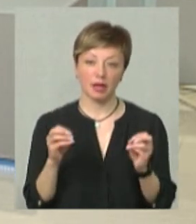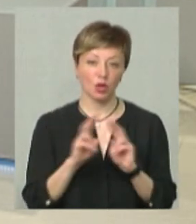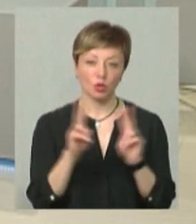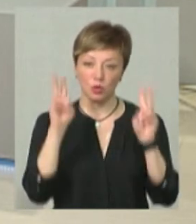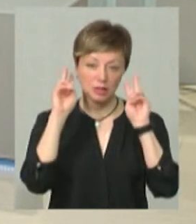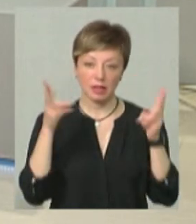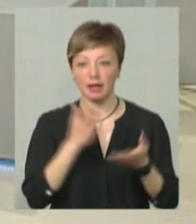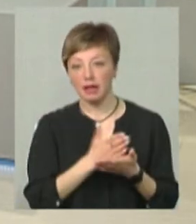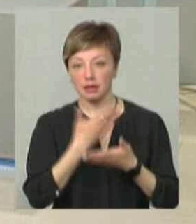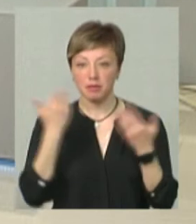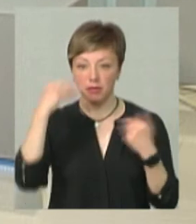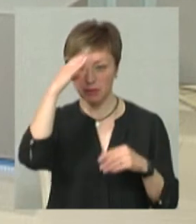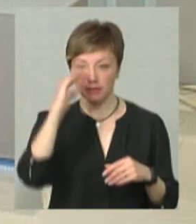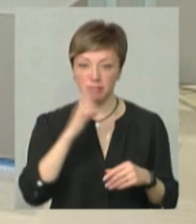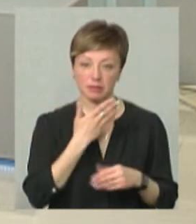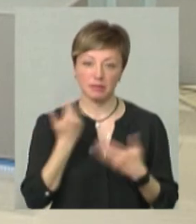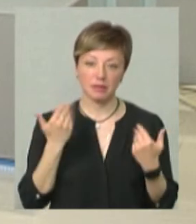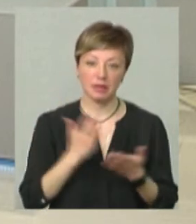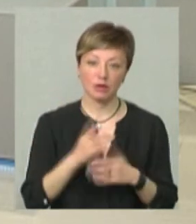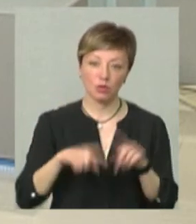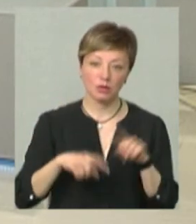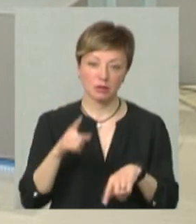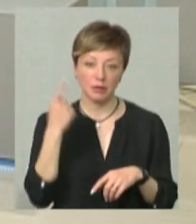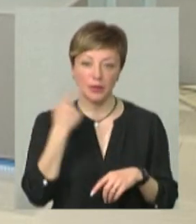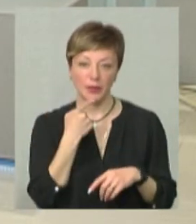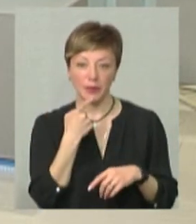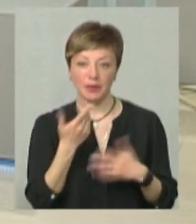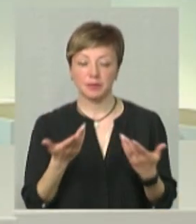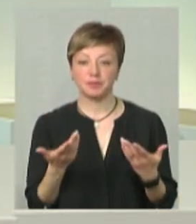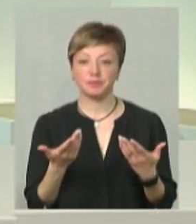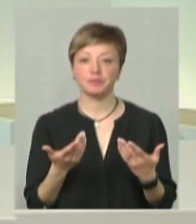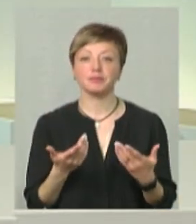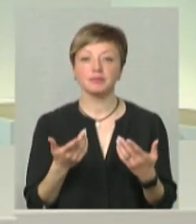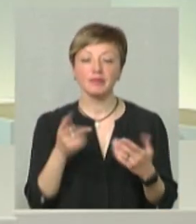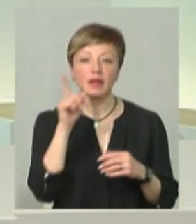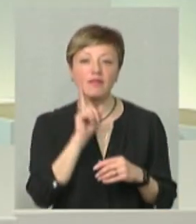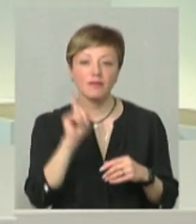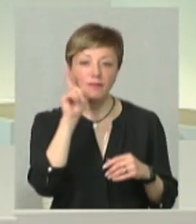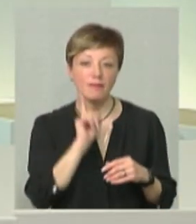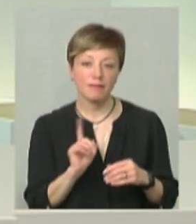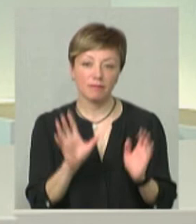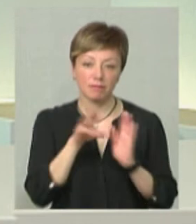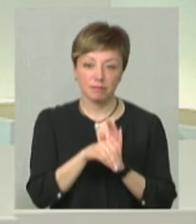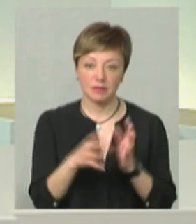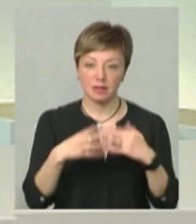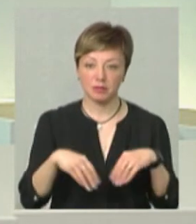ніхто не знає, є батьки, немає батьків, є родичі, немає родичів, саме на певний короткий період до